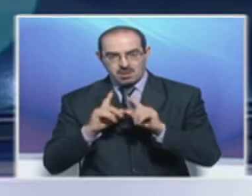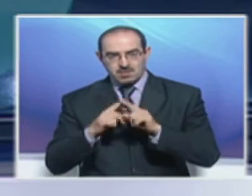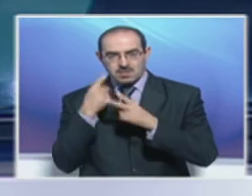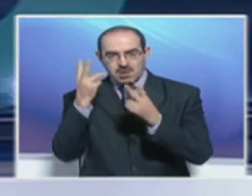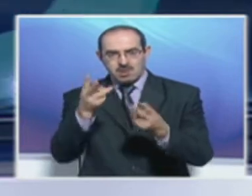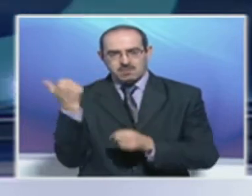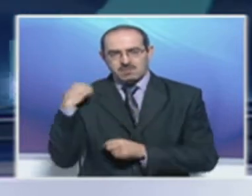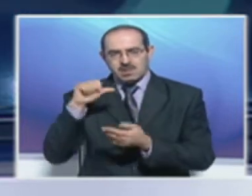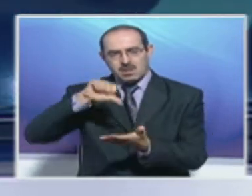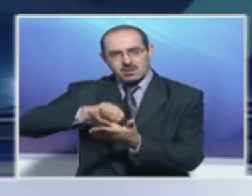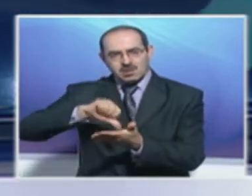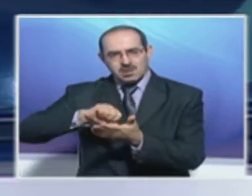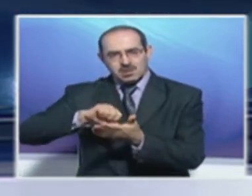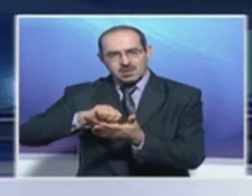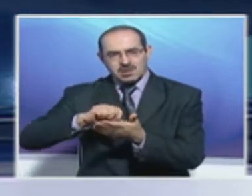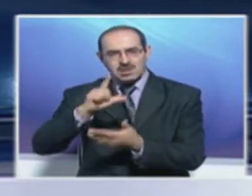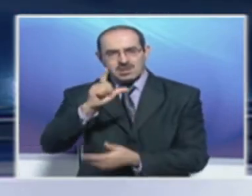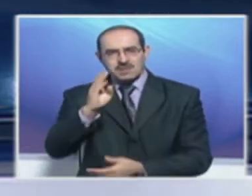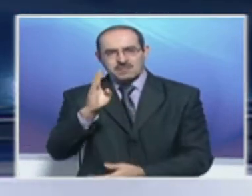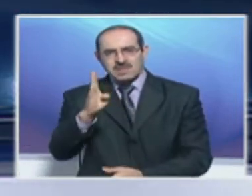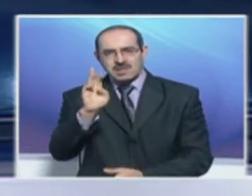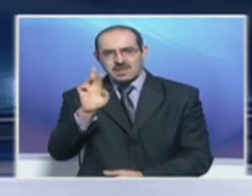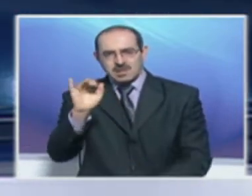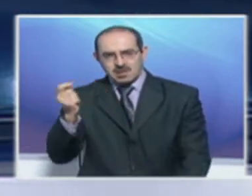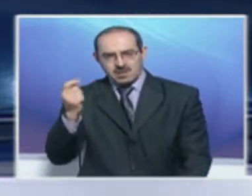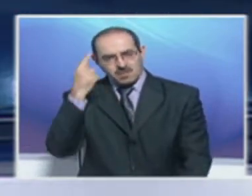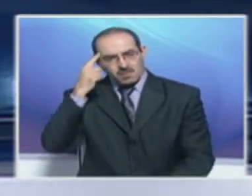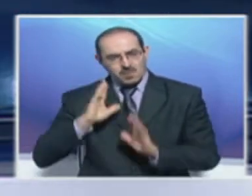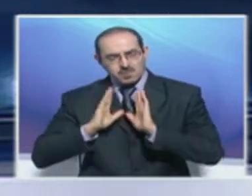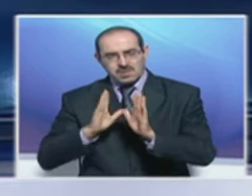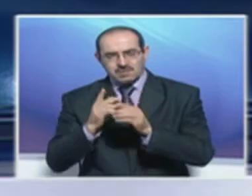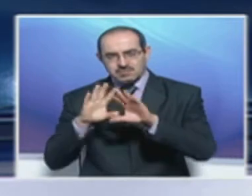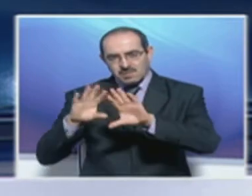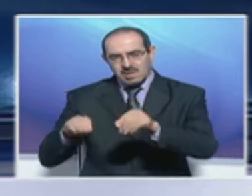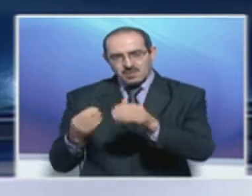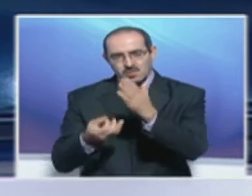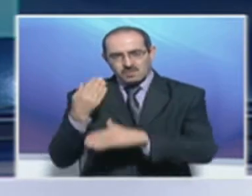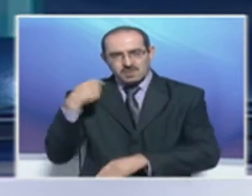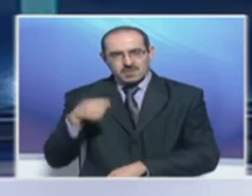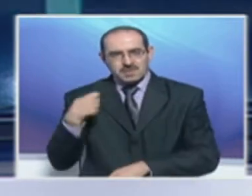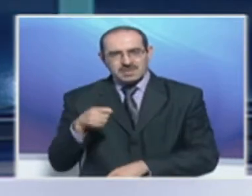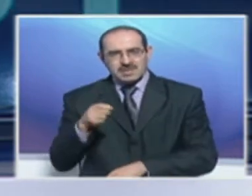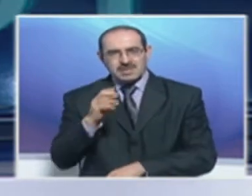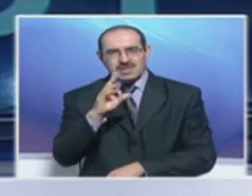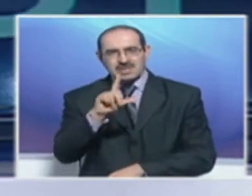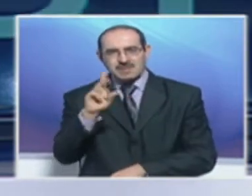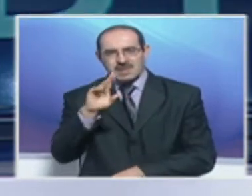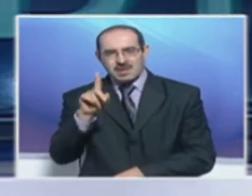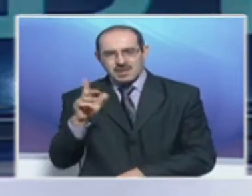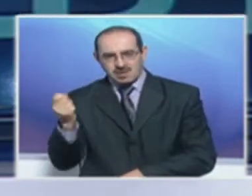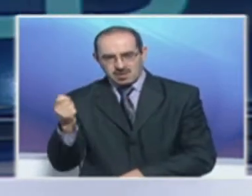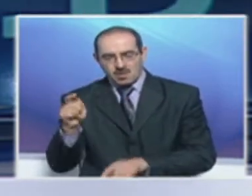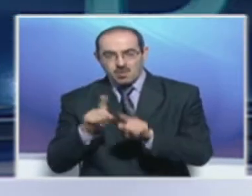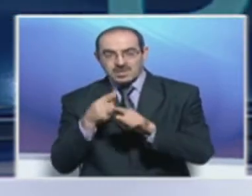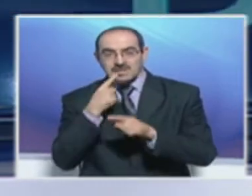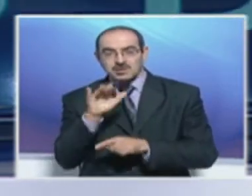حل أمس بالعاصمة الليبرية مونروفيا، يشارك في مراسم تنصيب الرئيس الليبرية الجديد جورج ويا،